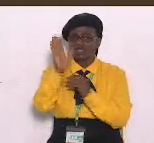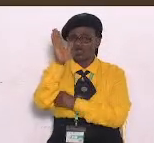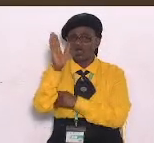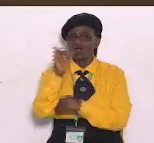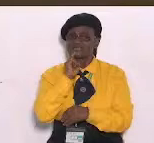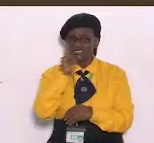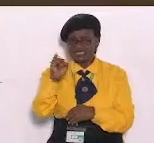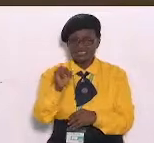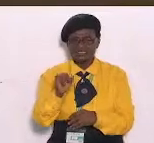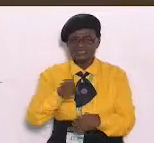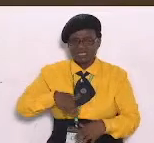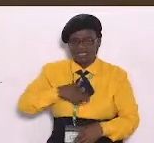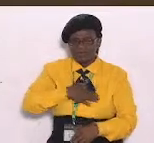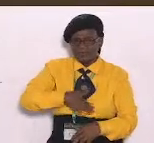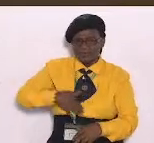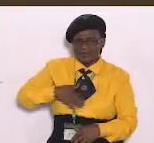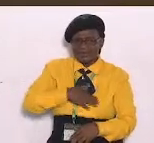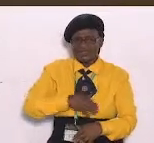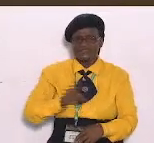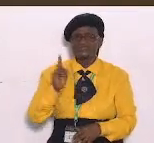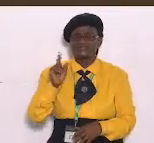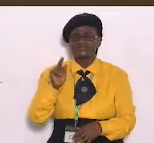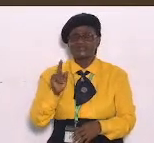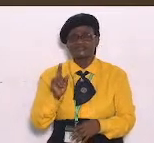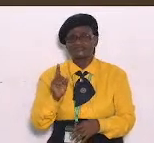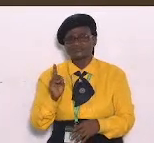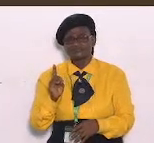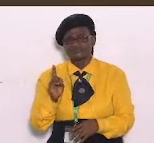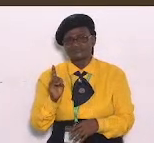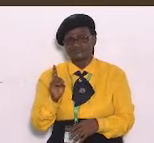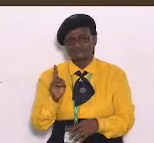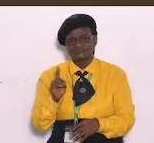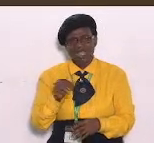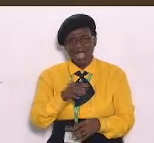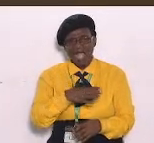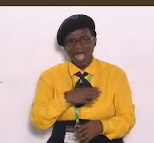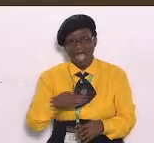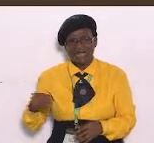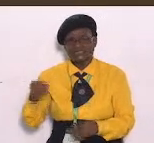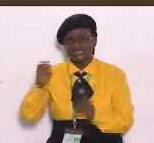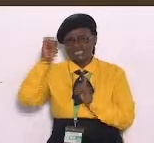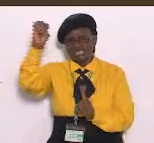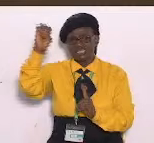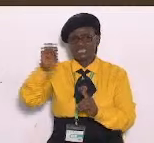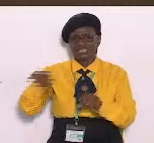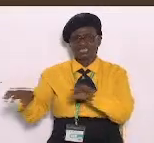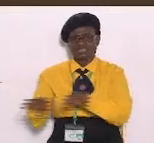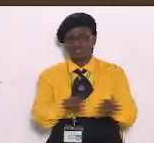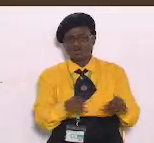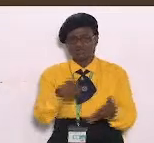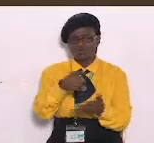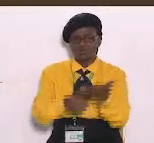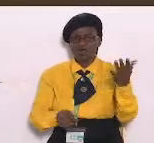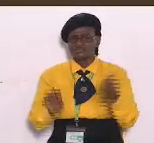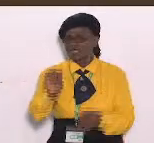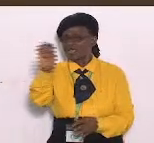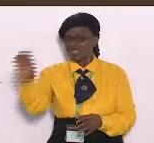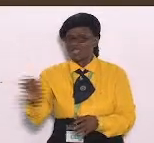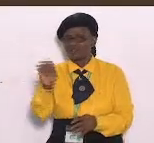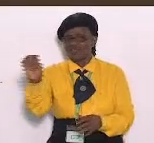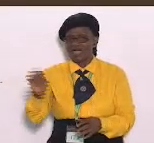dire que avec la foi Dieu est plus et il